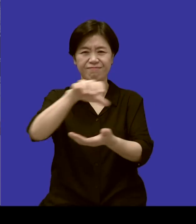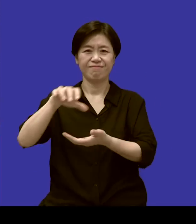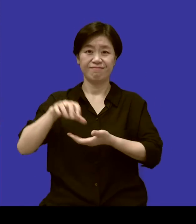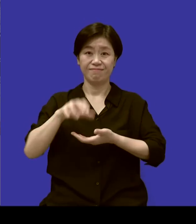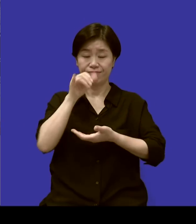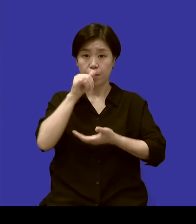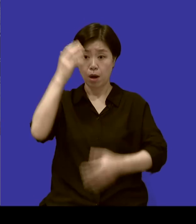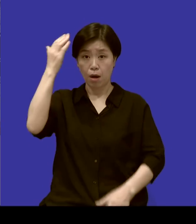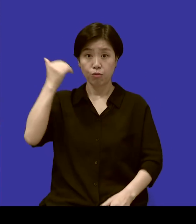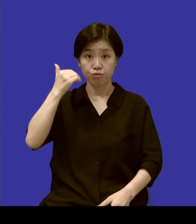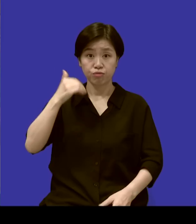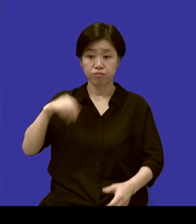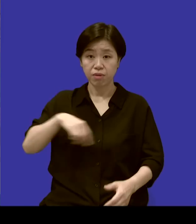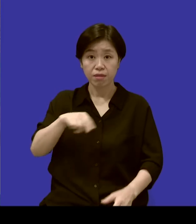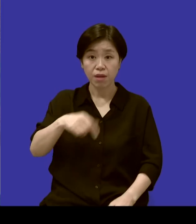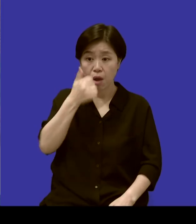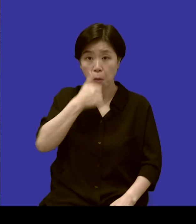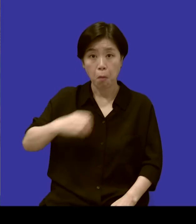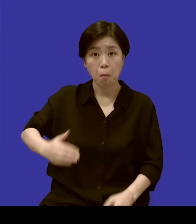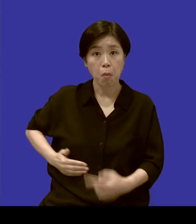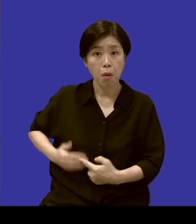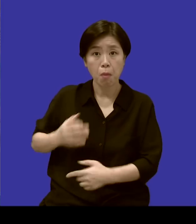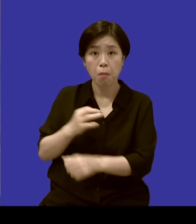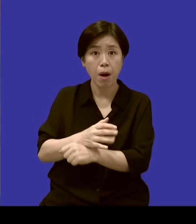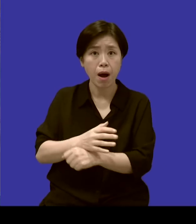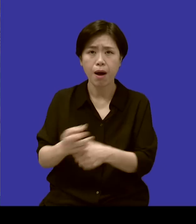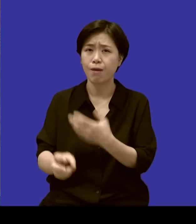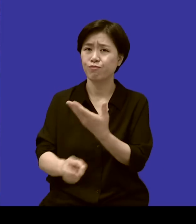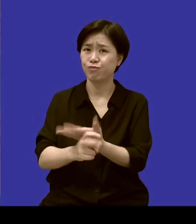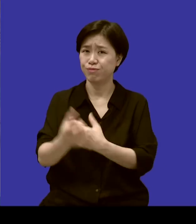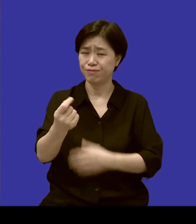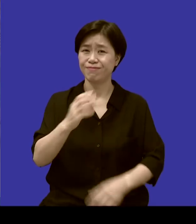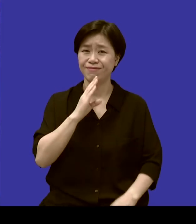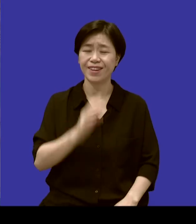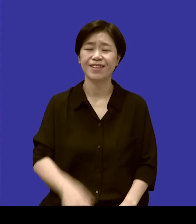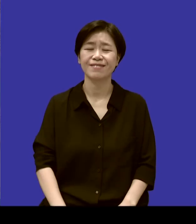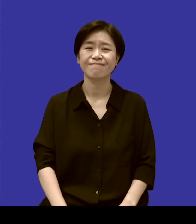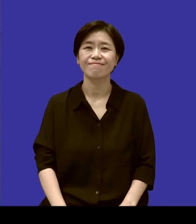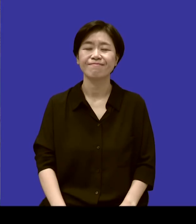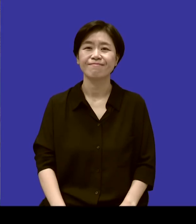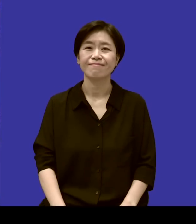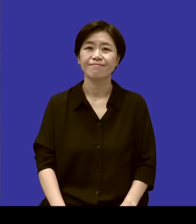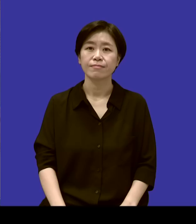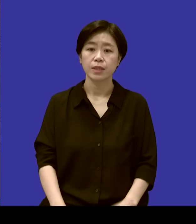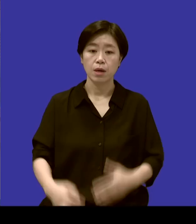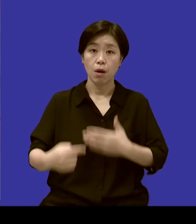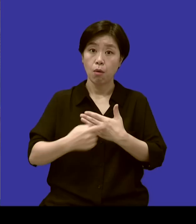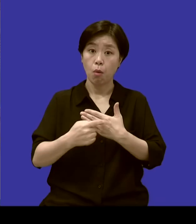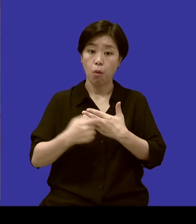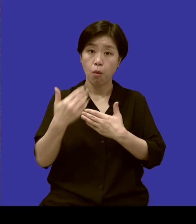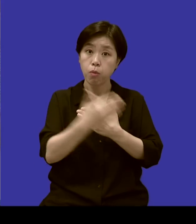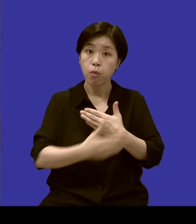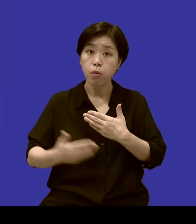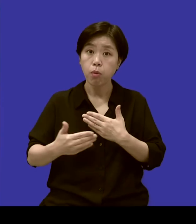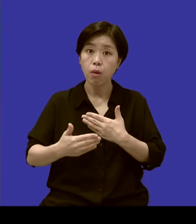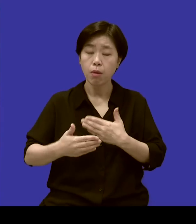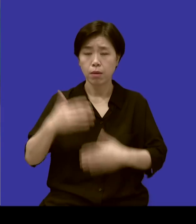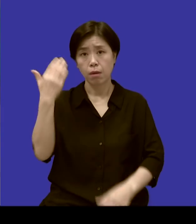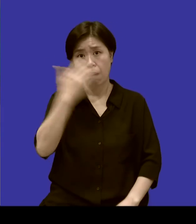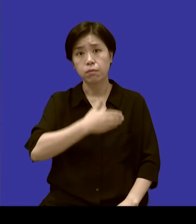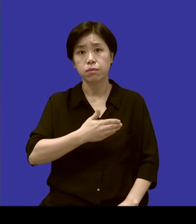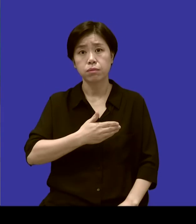농담 구할 불법이지. 수가 없죠. 불법이에요. 그래서 차라리 외상을 입었으면 피를 좀 많이 치료하면 봤으면 되는데. 됐는데 네네. 그런 게 없으니까 다 속병이 들었던